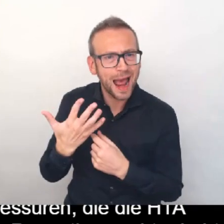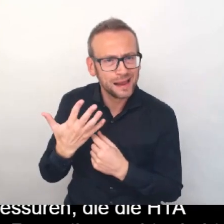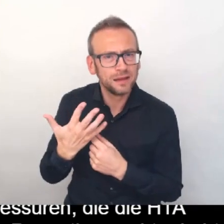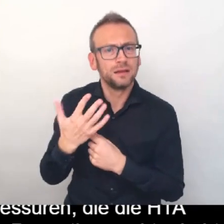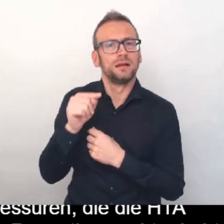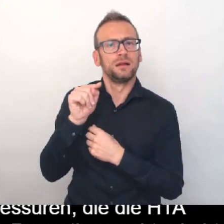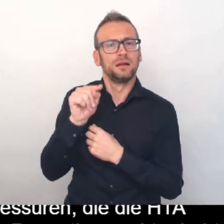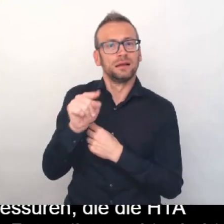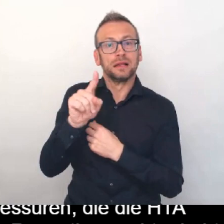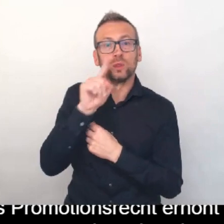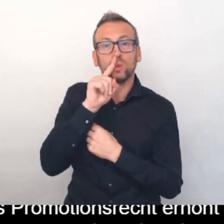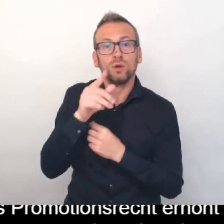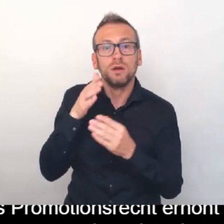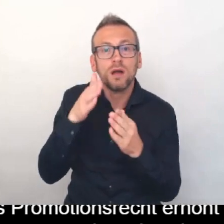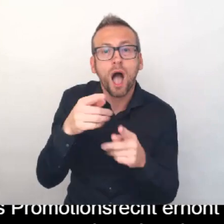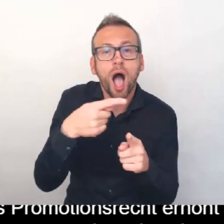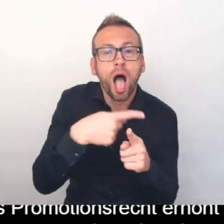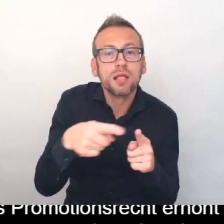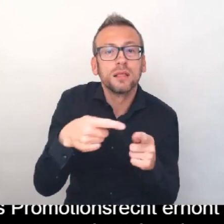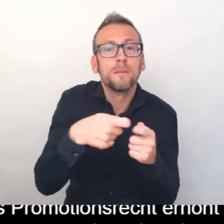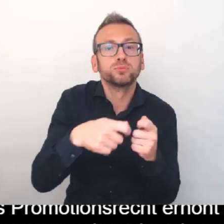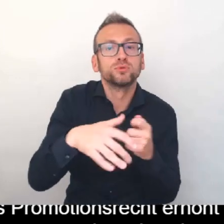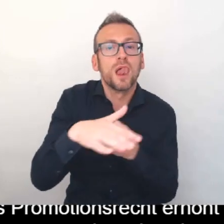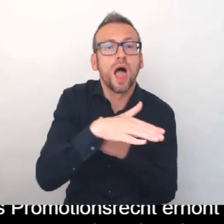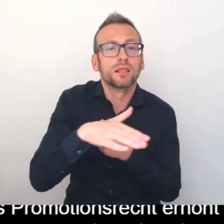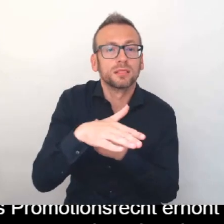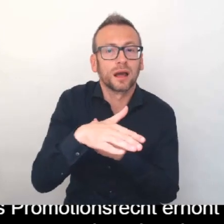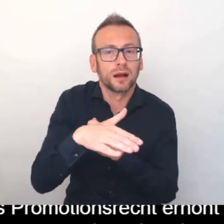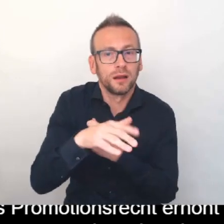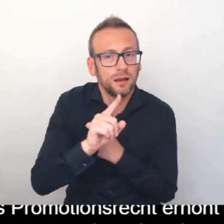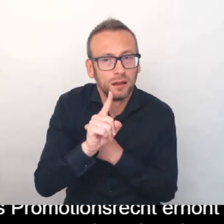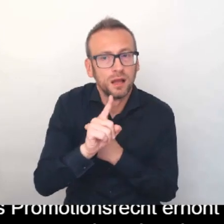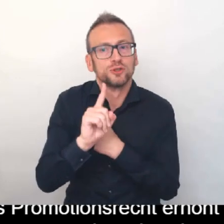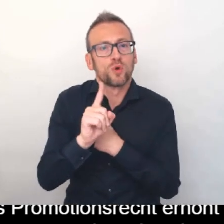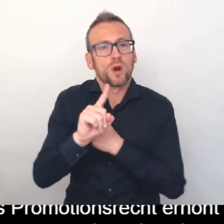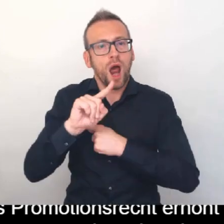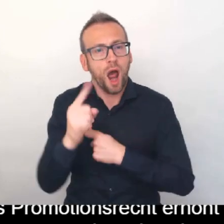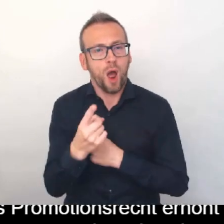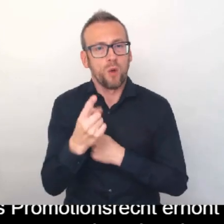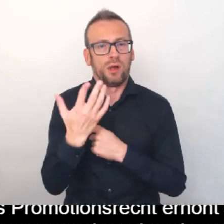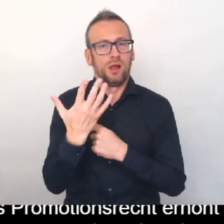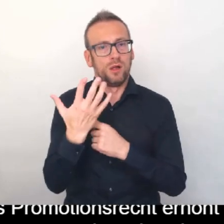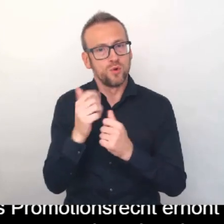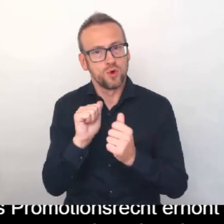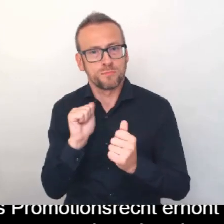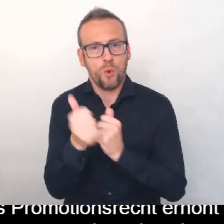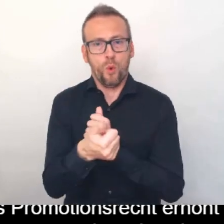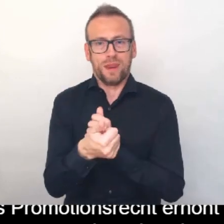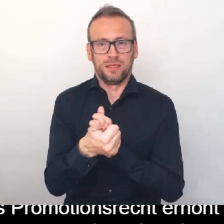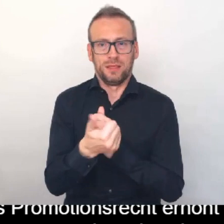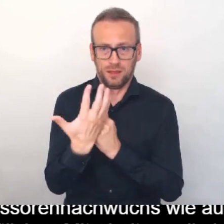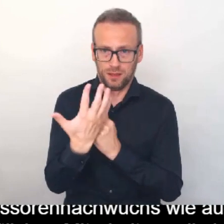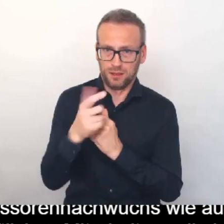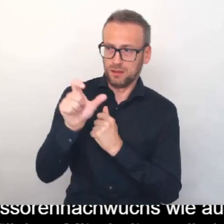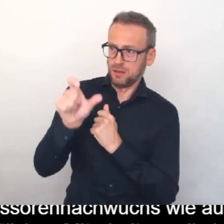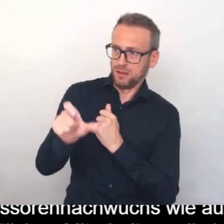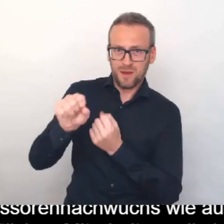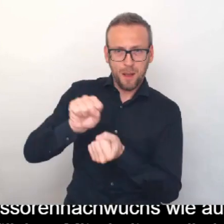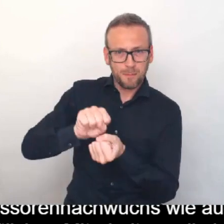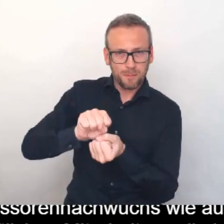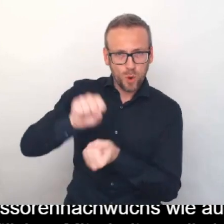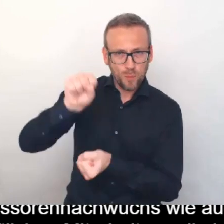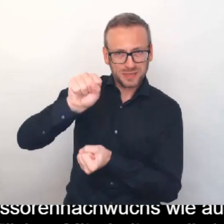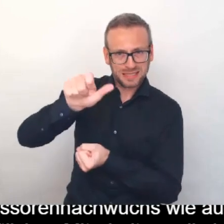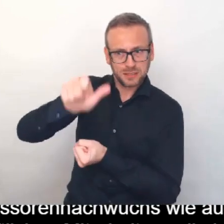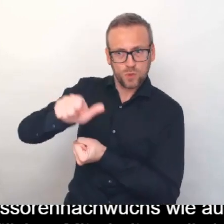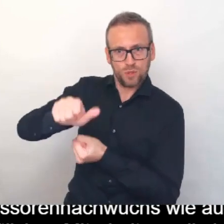der Regelprofessur mit dem Fokus auf die Lehre, schaffen wir an den HAWs die Forschungsprofessur der Minister hat es